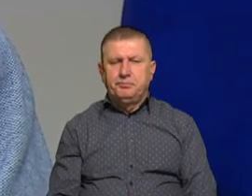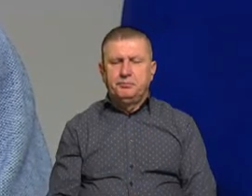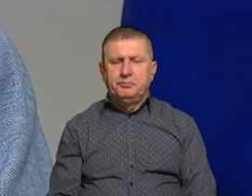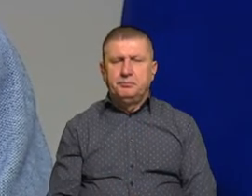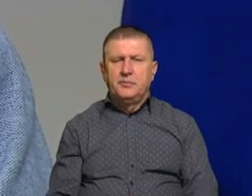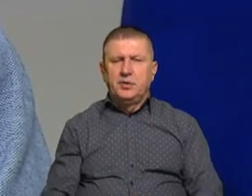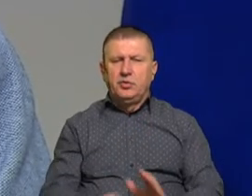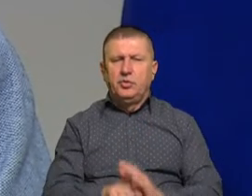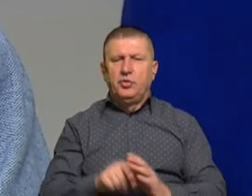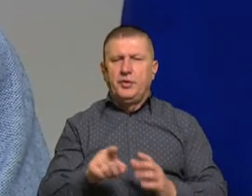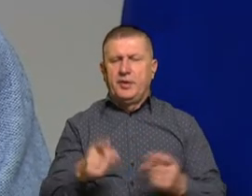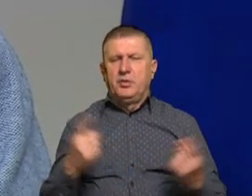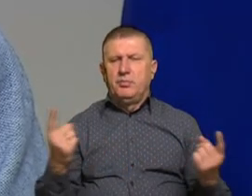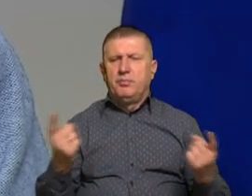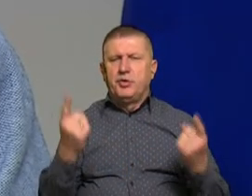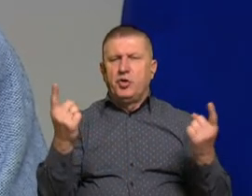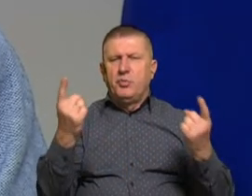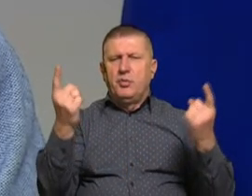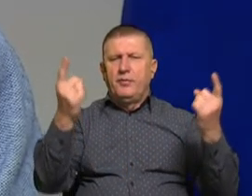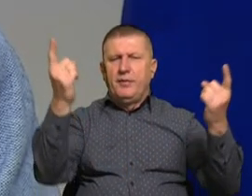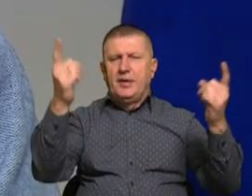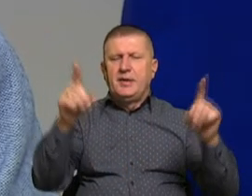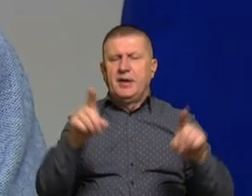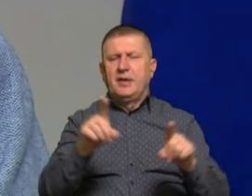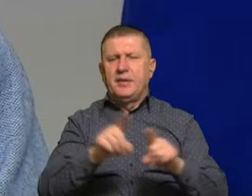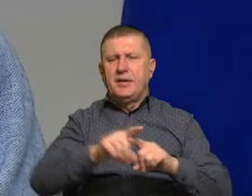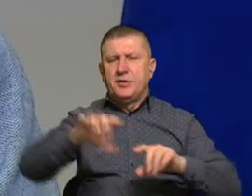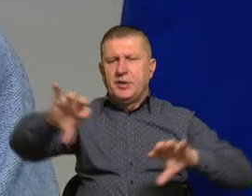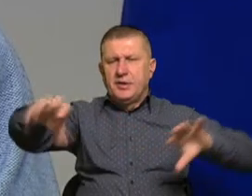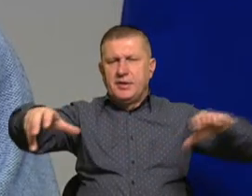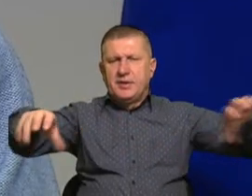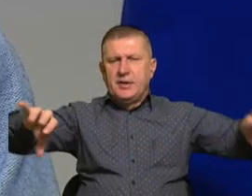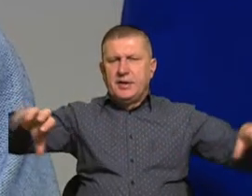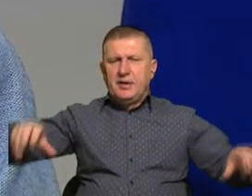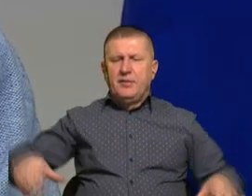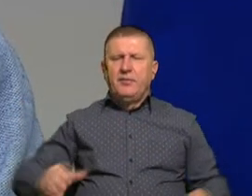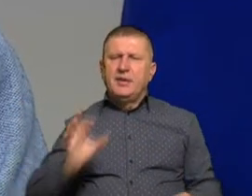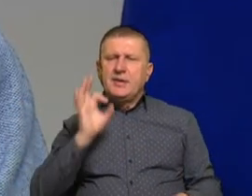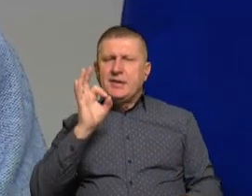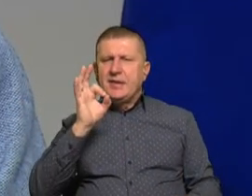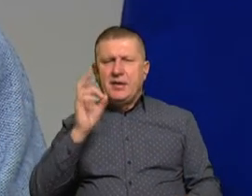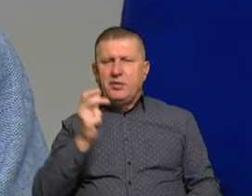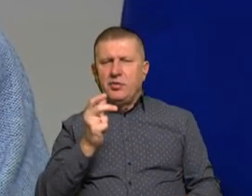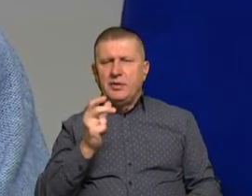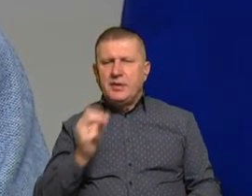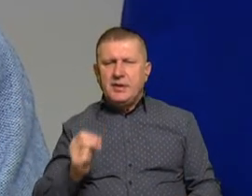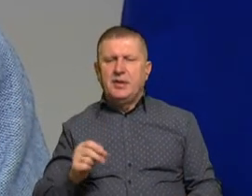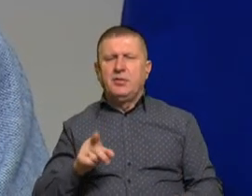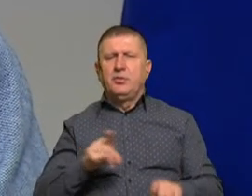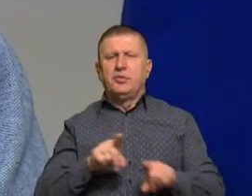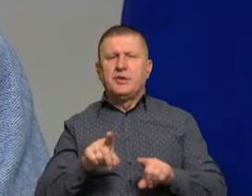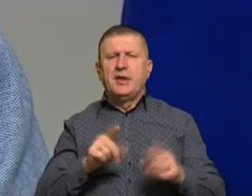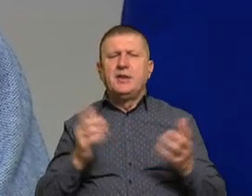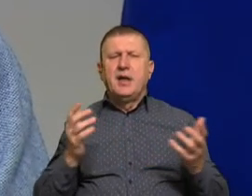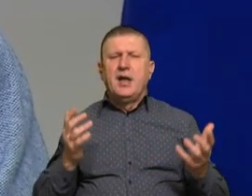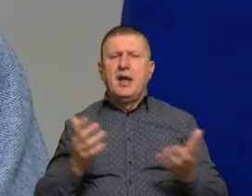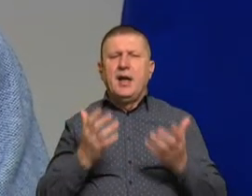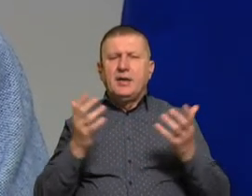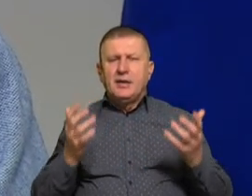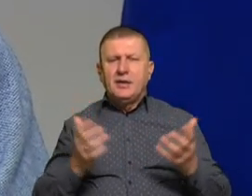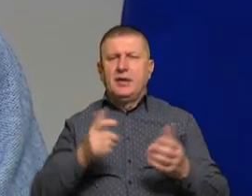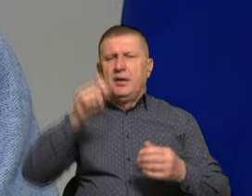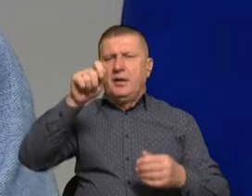I do tego promowania stref less waste. Nie totalnego zero waste, tylko less waste, które będzie